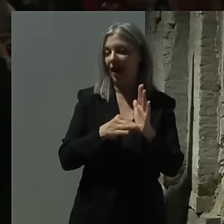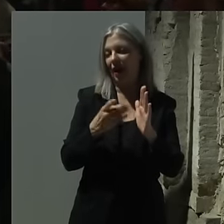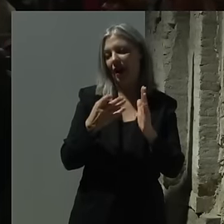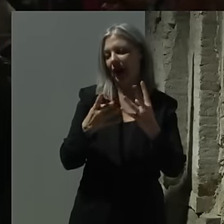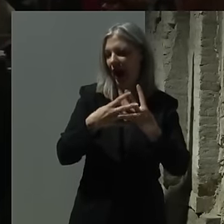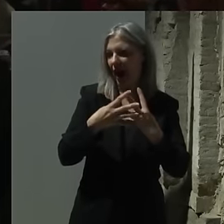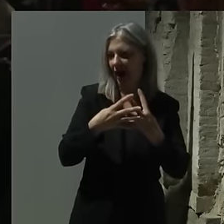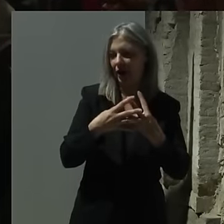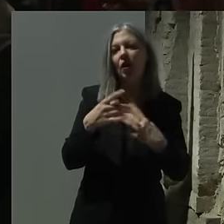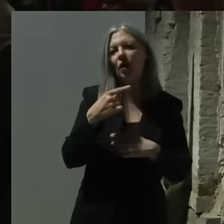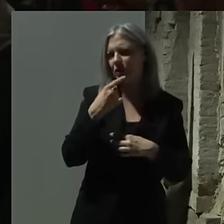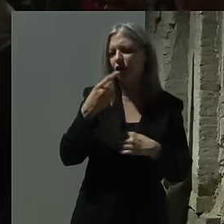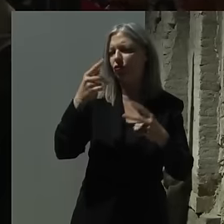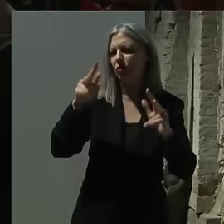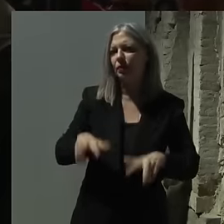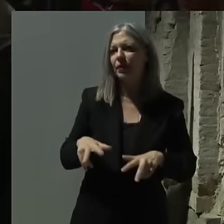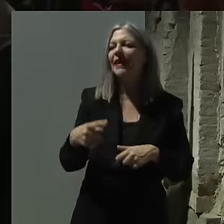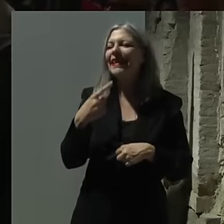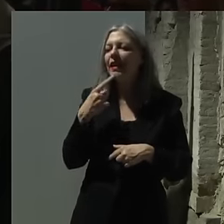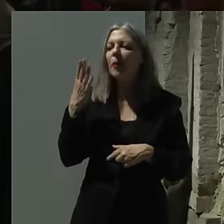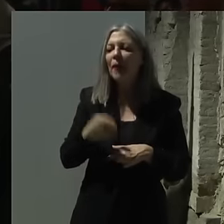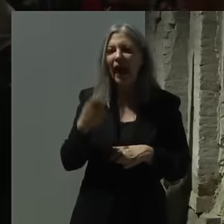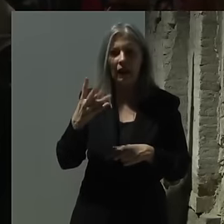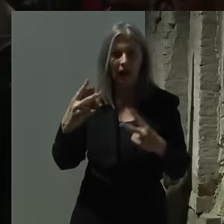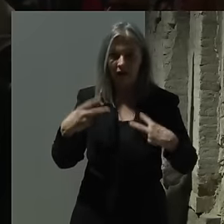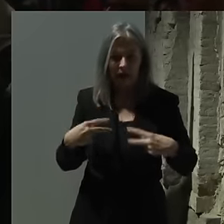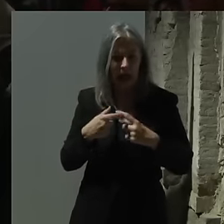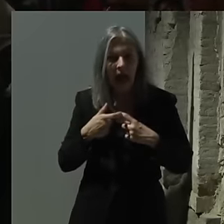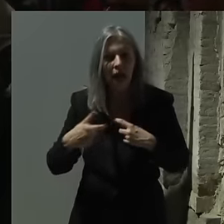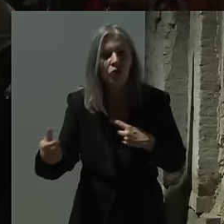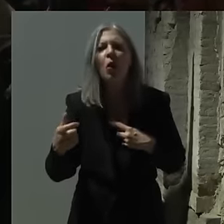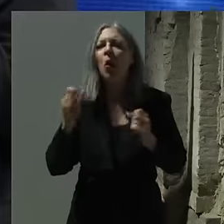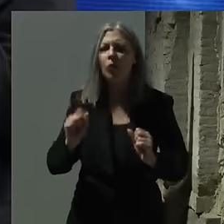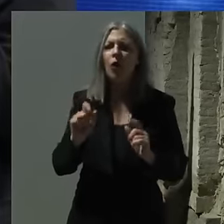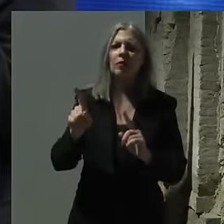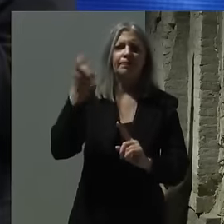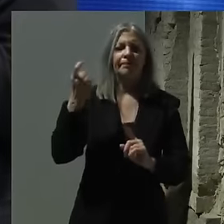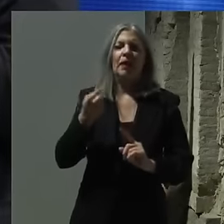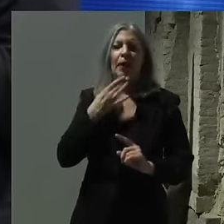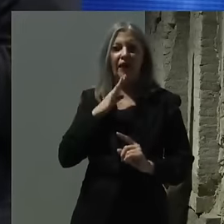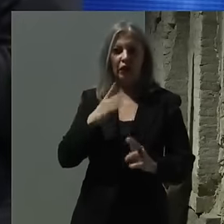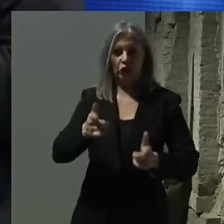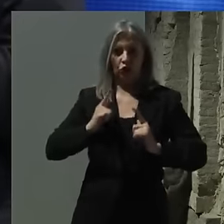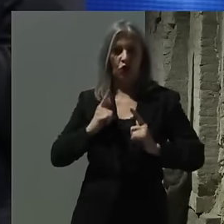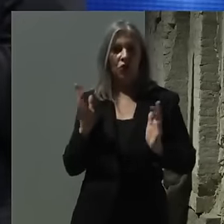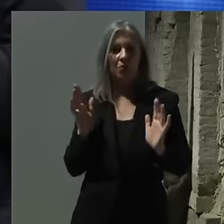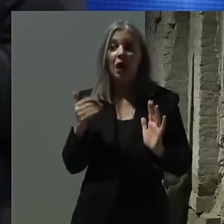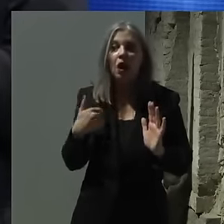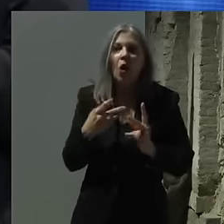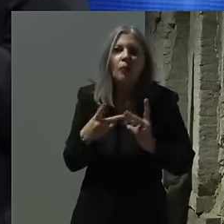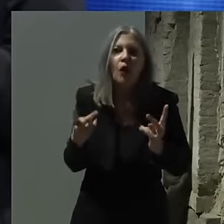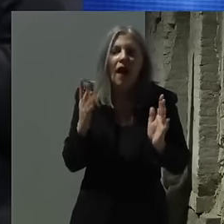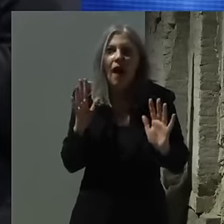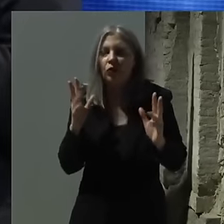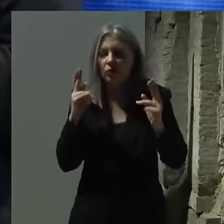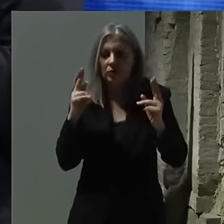l'ordinamento penitenziario prevedeva che anche per gli ergastolani ci fossero dei benefici. Io cercavo di aggrapparmi a questo e